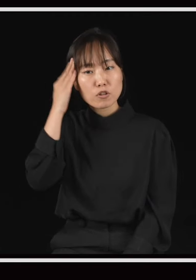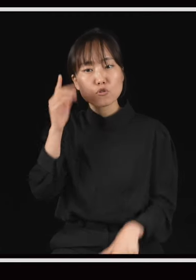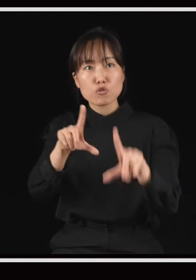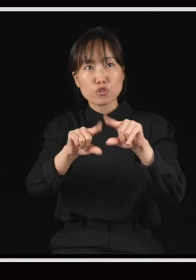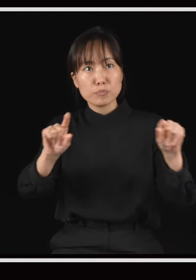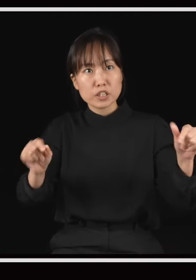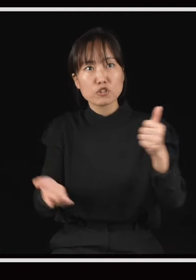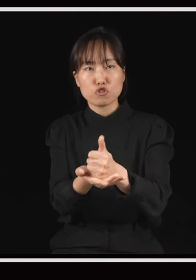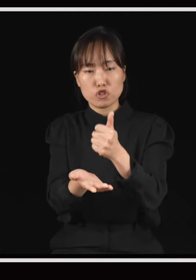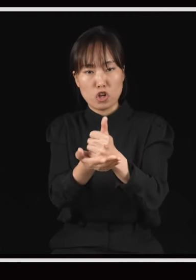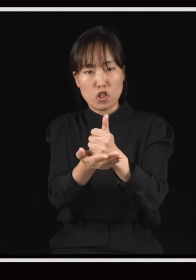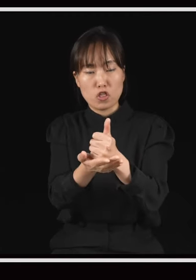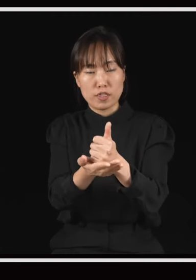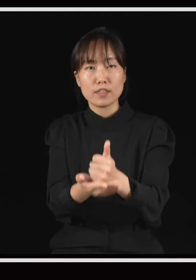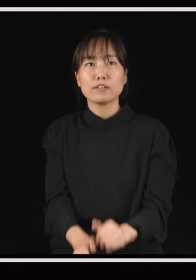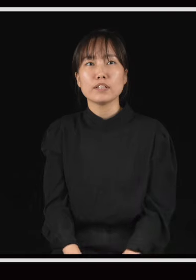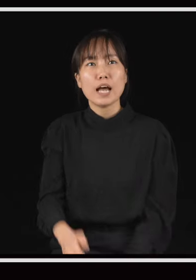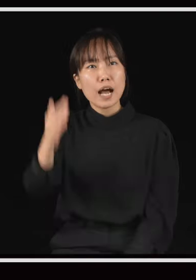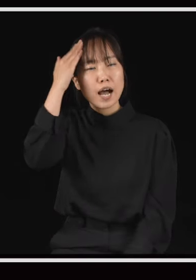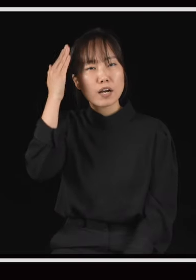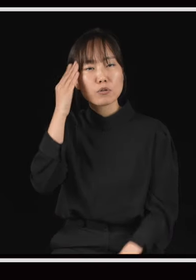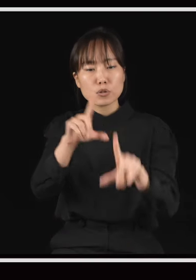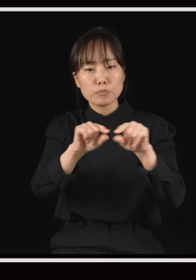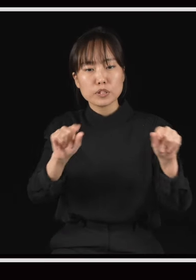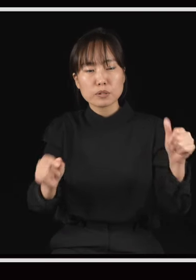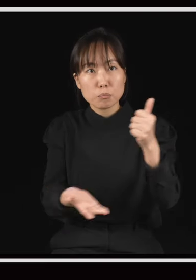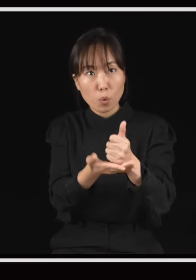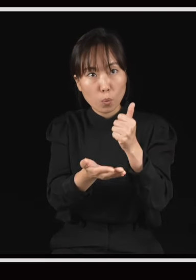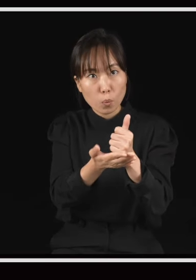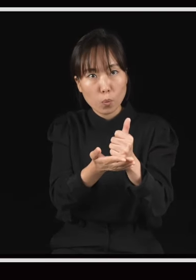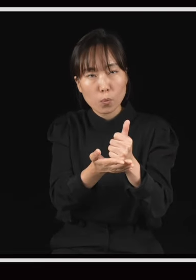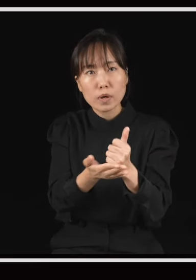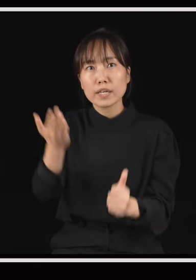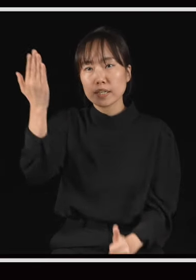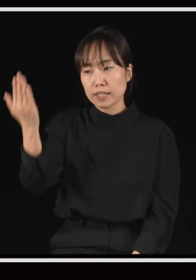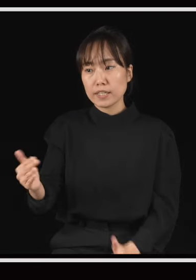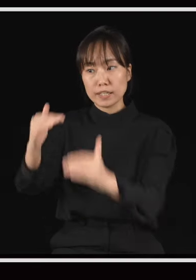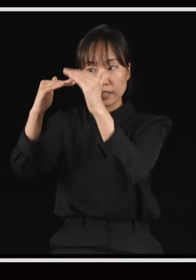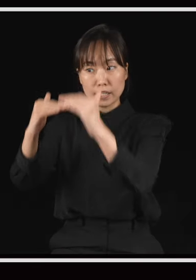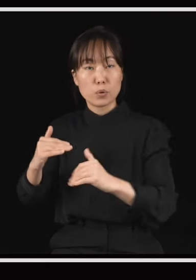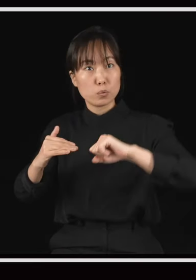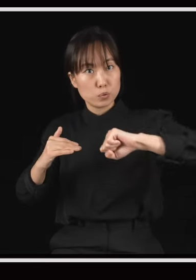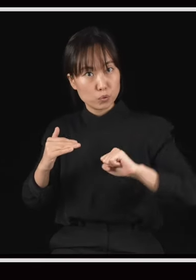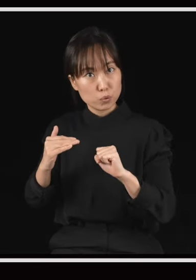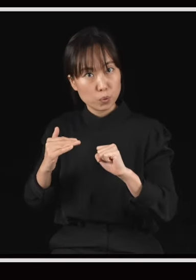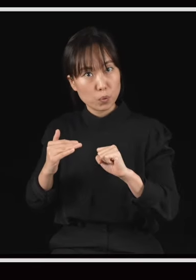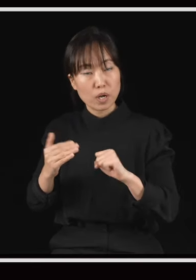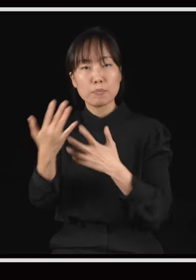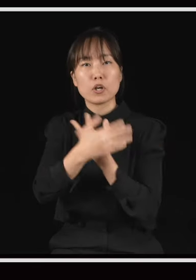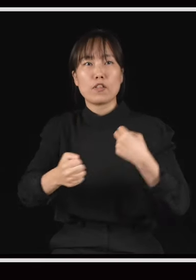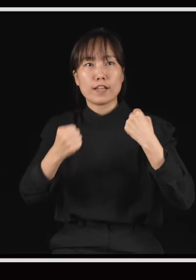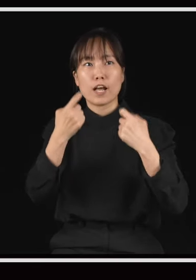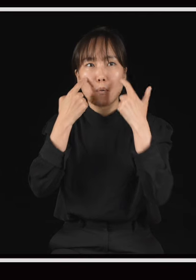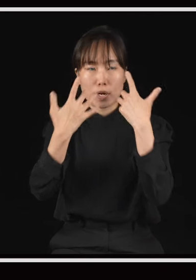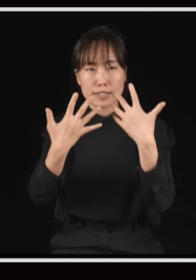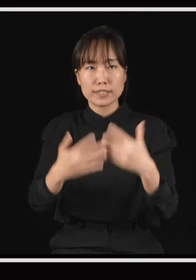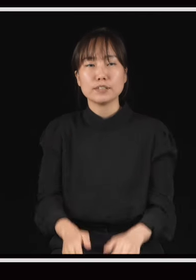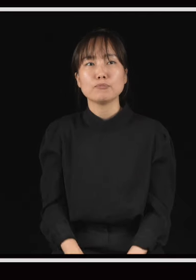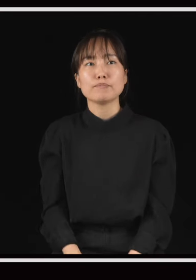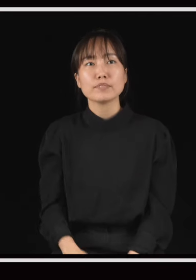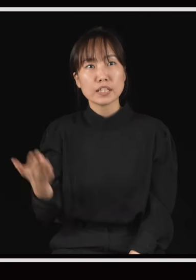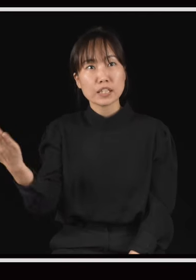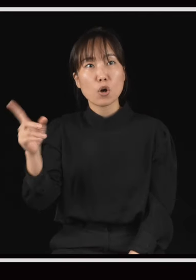한식에서 그냥 하시면 돼요. 한식을 하시면서 이 개념을 가지고 하시면 됩니다. 자, 3차원 절식은